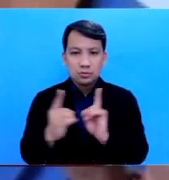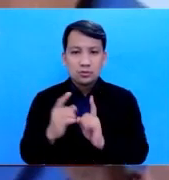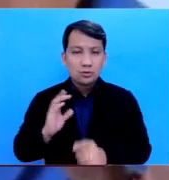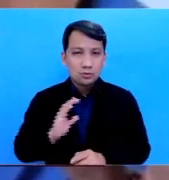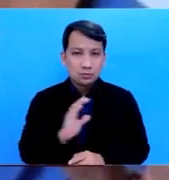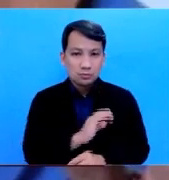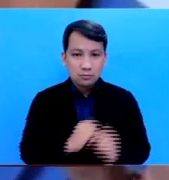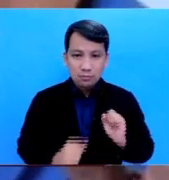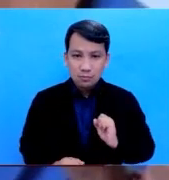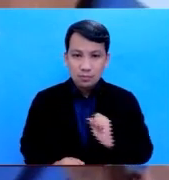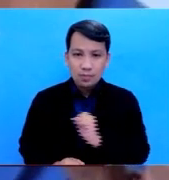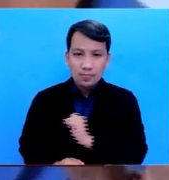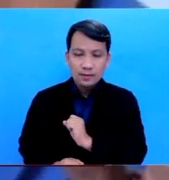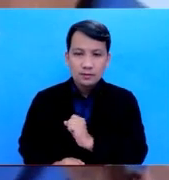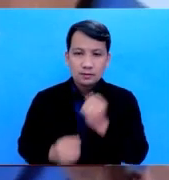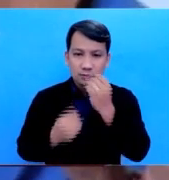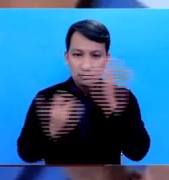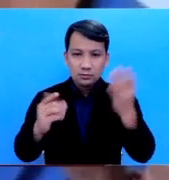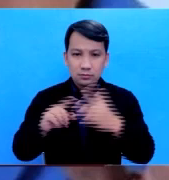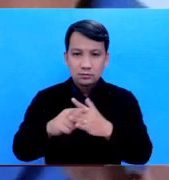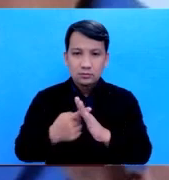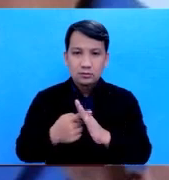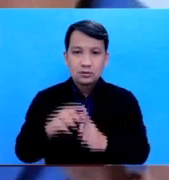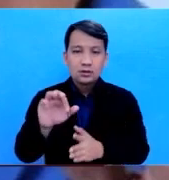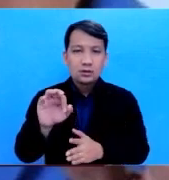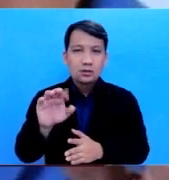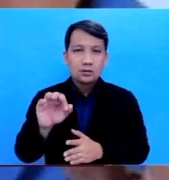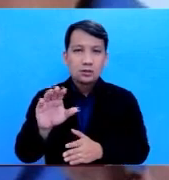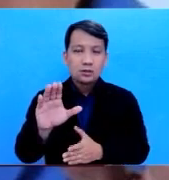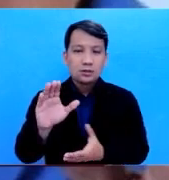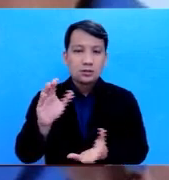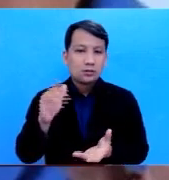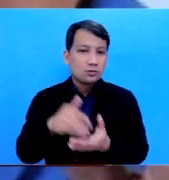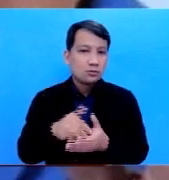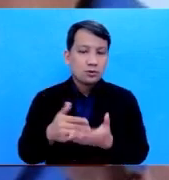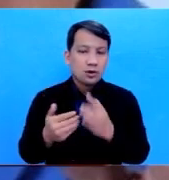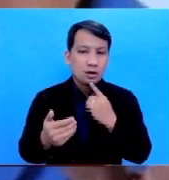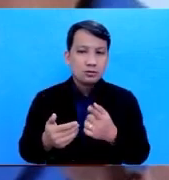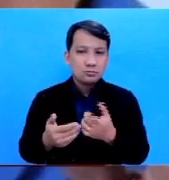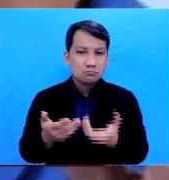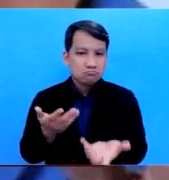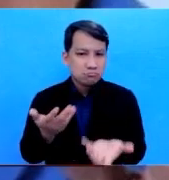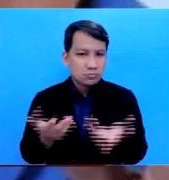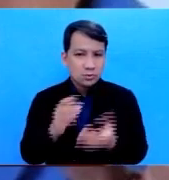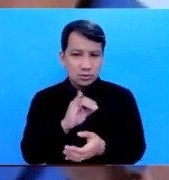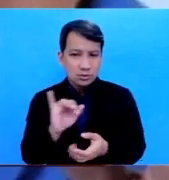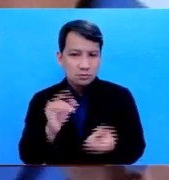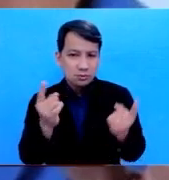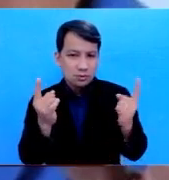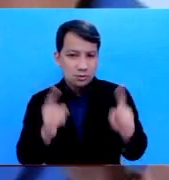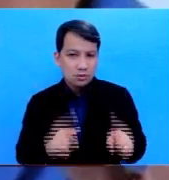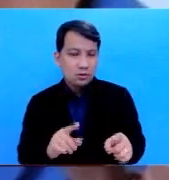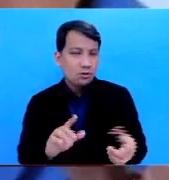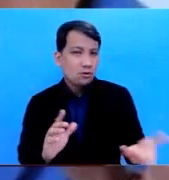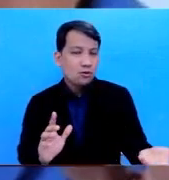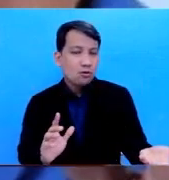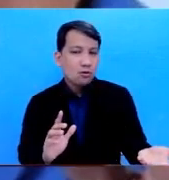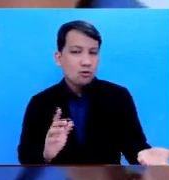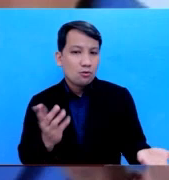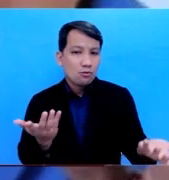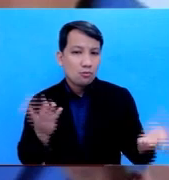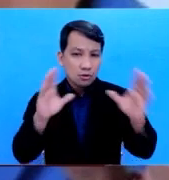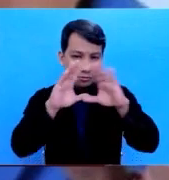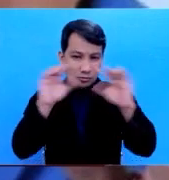kongresista para sa pagsisimula ng 19th Congress. Sabi pa ni Soto, kung ganito ang mangyayari, walang presidente